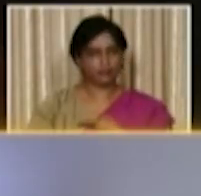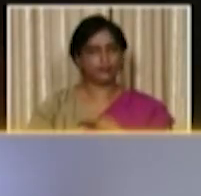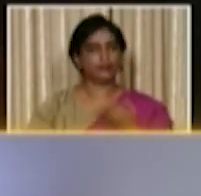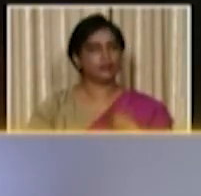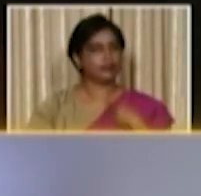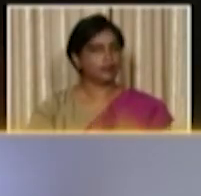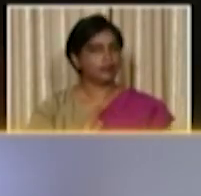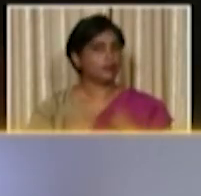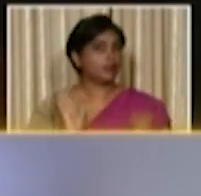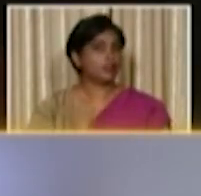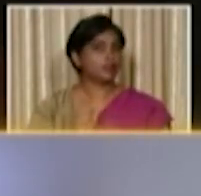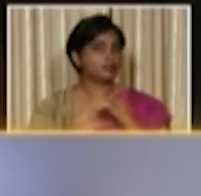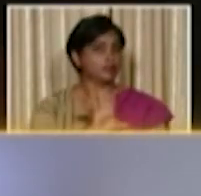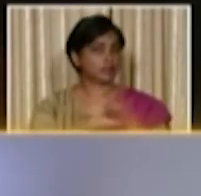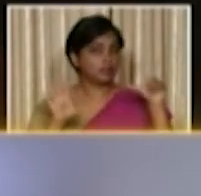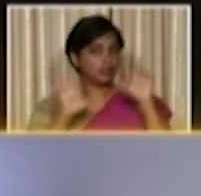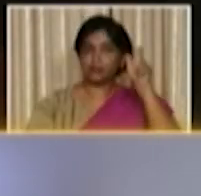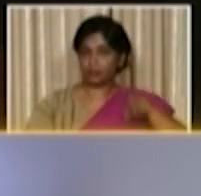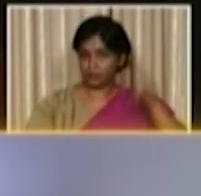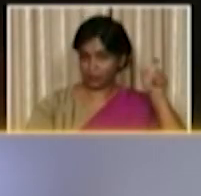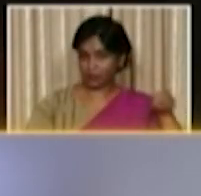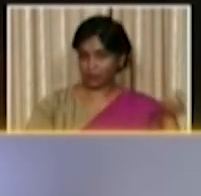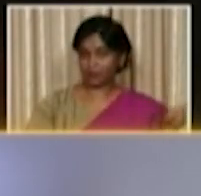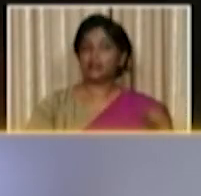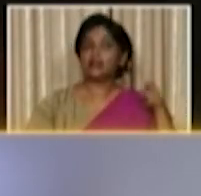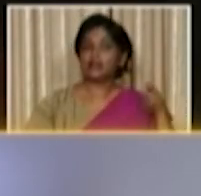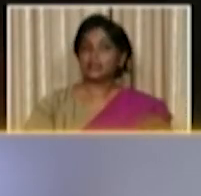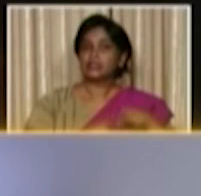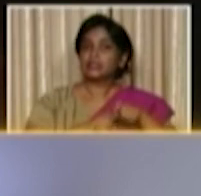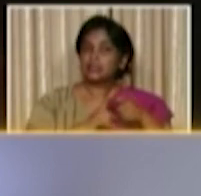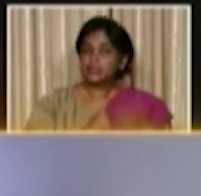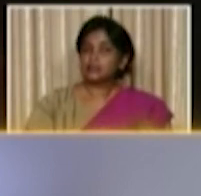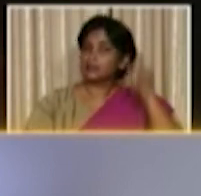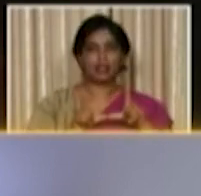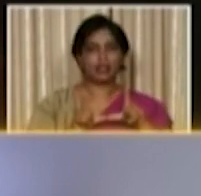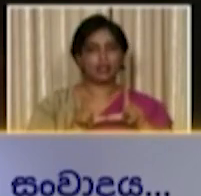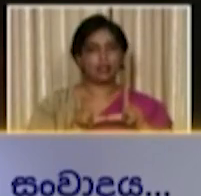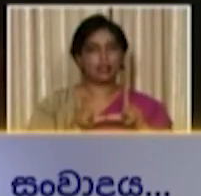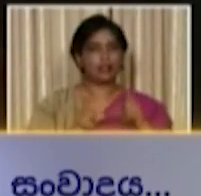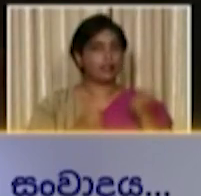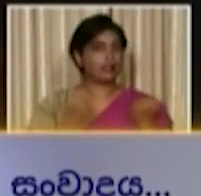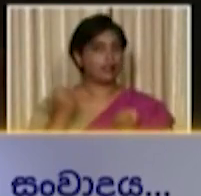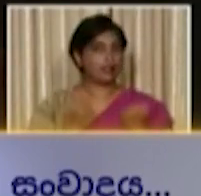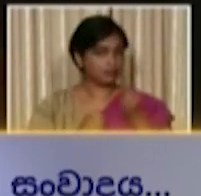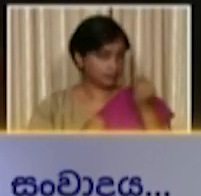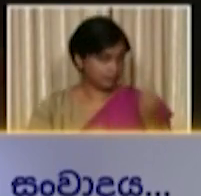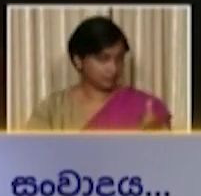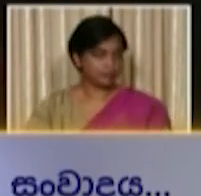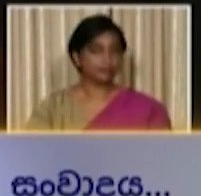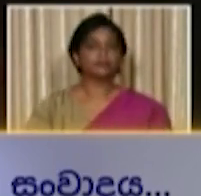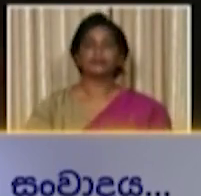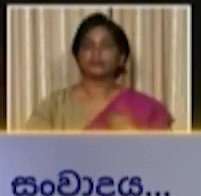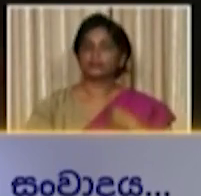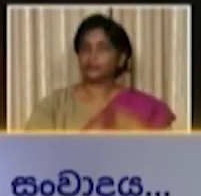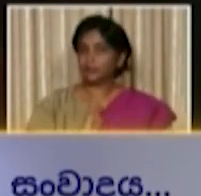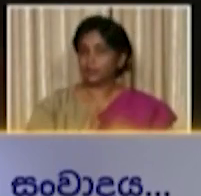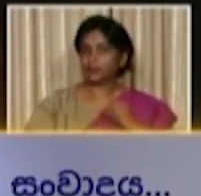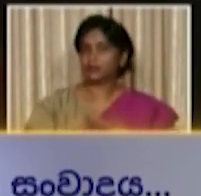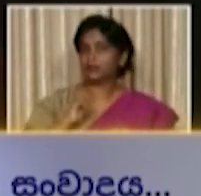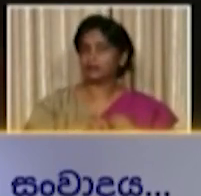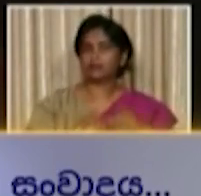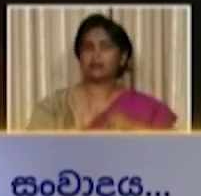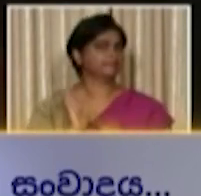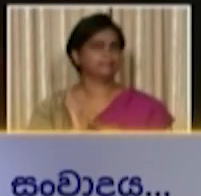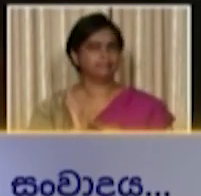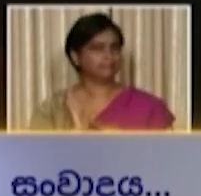අපේ රටේ ලක්ෂ 17ක් ඉන්නවා ආබාධිත ප්‍රජා. දැන් මේ ආබාධිත ප්‍රජාවට රියදුරු බලපත්‍ර ලබා දීමේදී අපේ රටේ ක්‍රියාත්මක වෙන්නේ යල් පැන